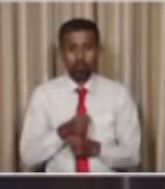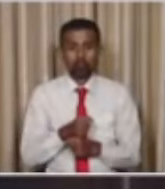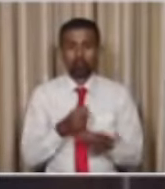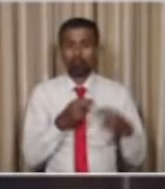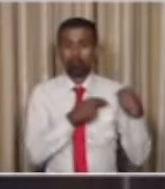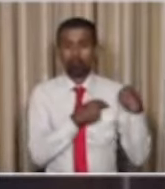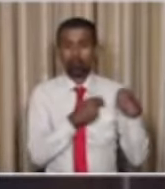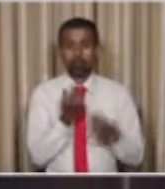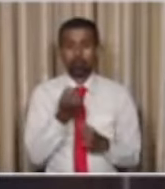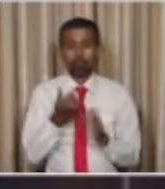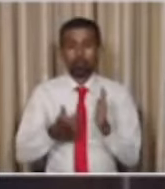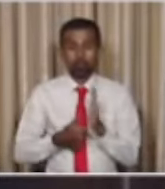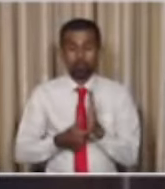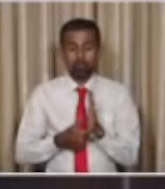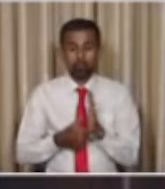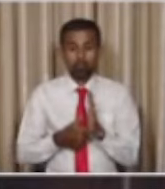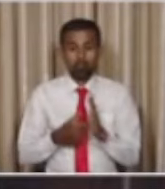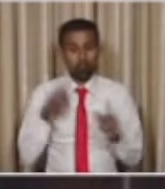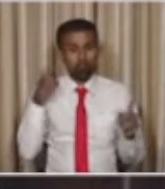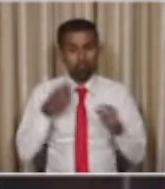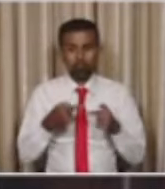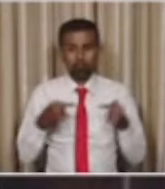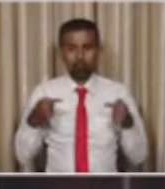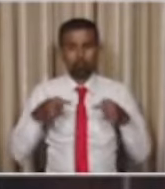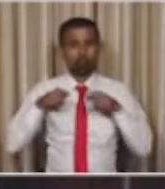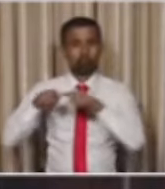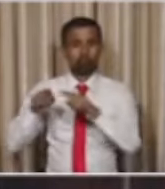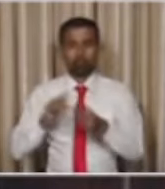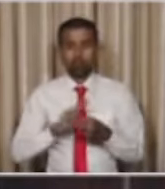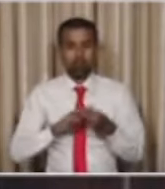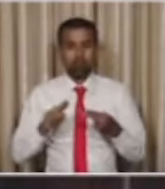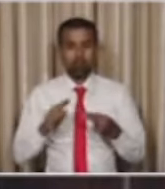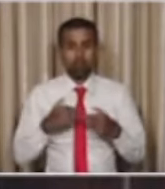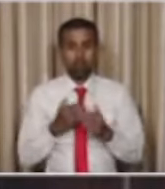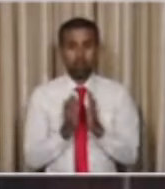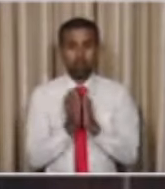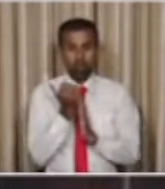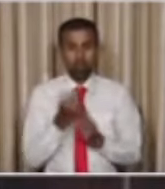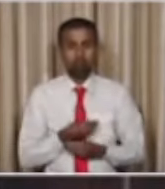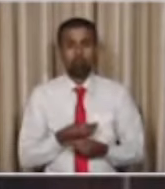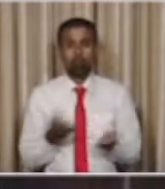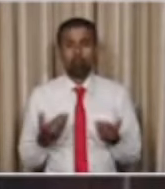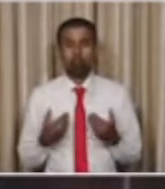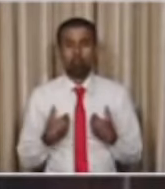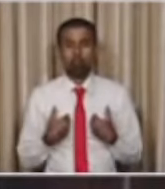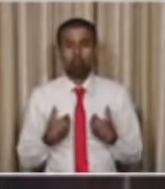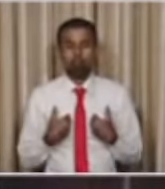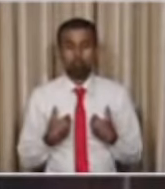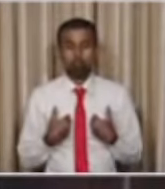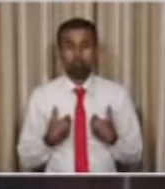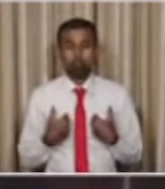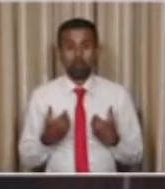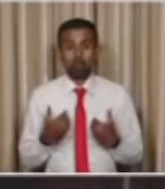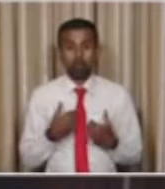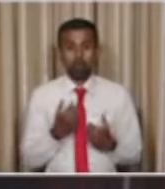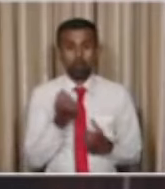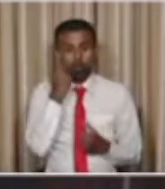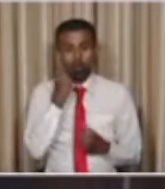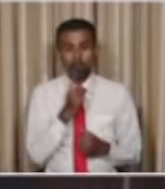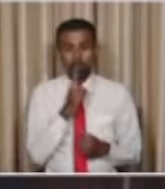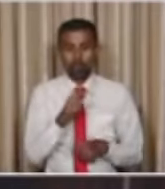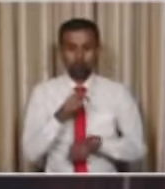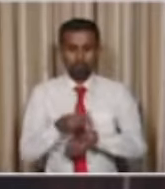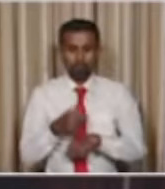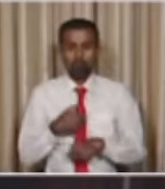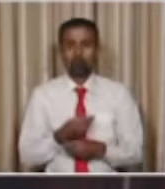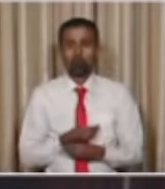kena mudal panata sambat karena apa? Eka paksi berita berita nepa. Apa yang apa sah dia kahimi lati? Enam. Mereka tiada amati panata. Apa ada hasda kono di bawah